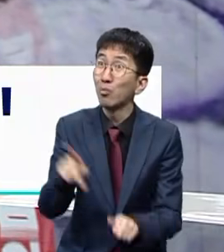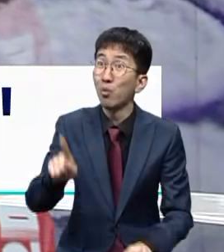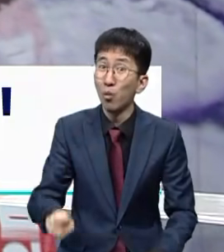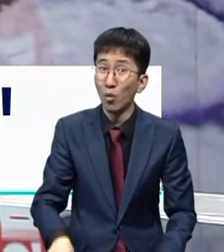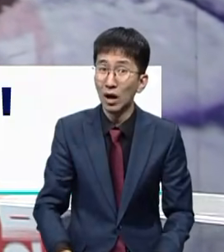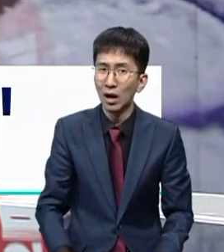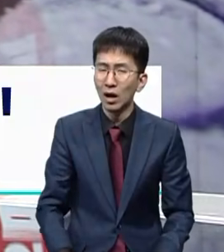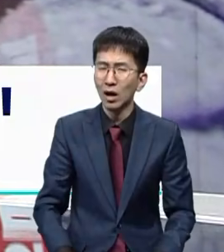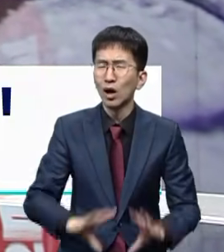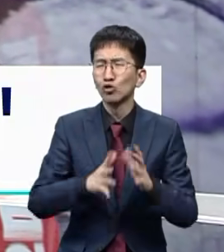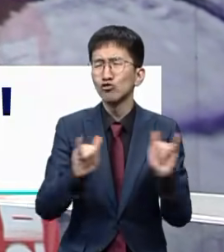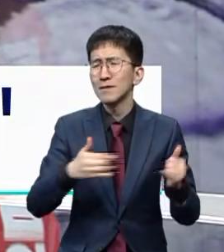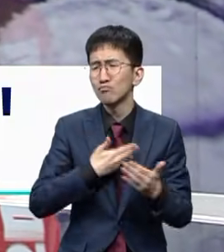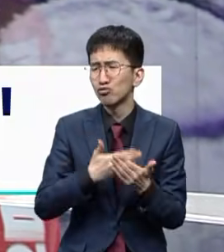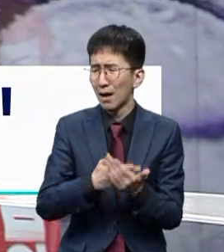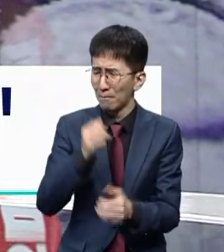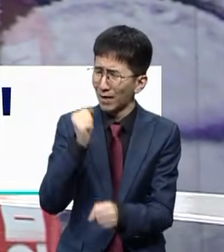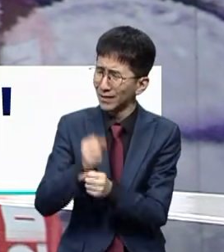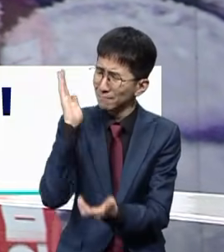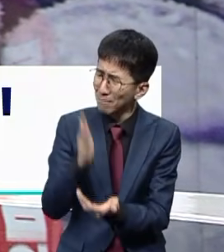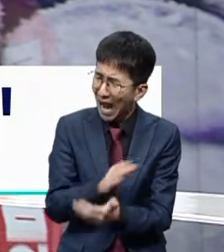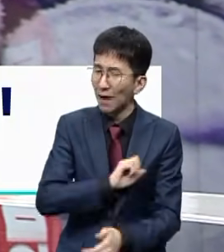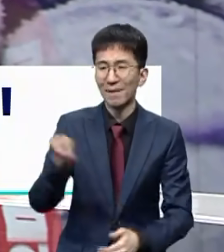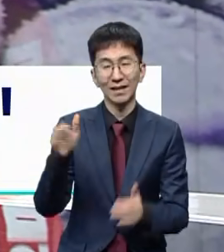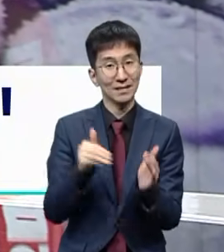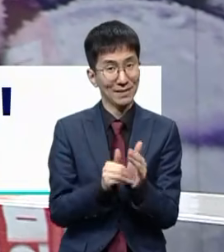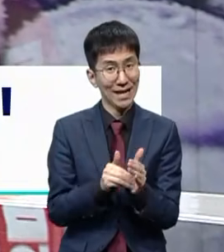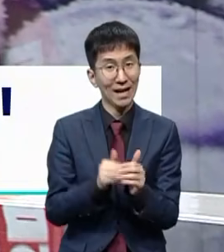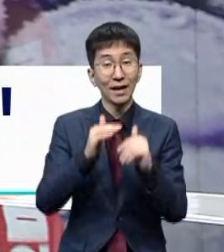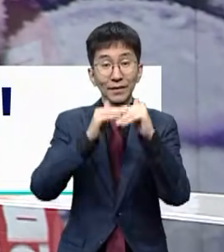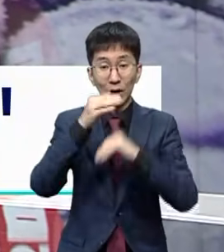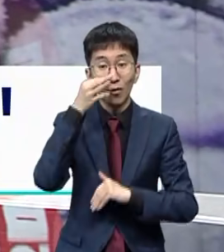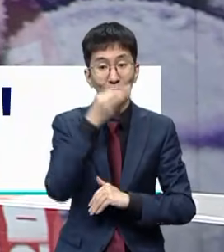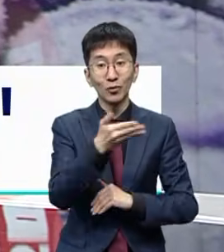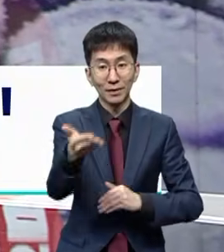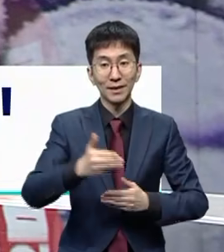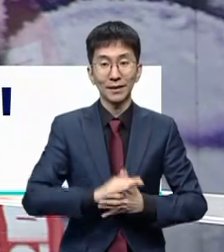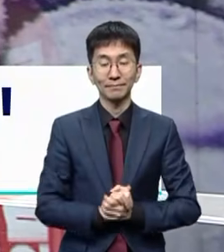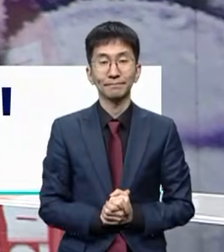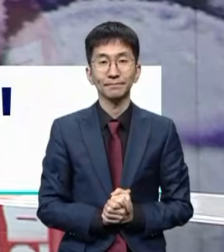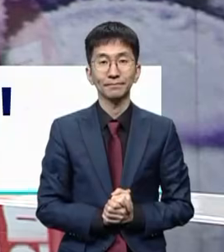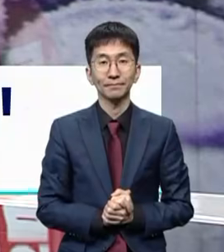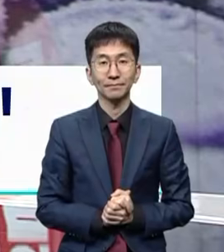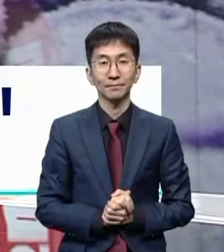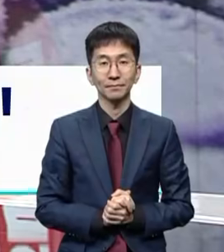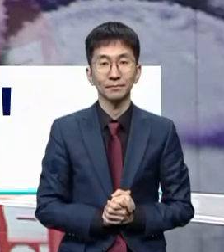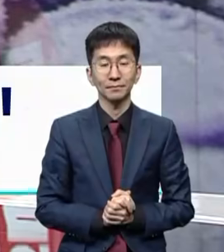국민적 불안을 키우지 말라 고 맞받아쳤다 씁니다 내용은 한세현 기자가 취재했습니다